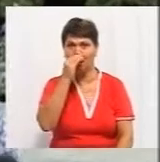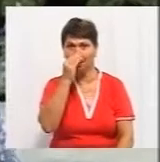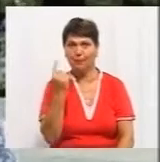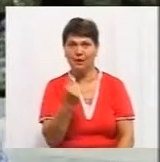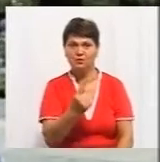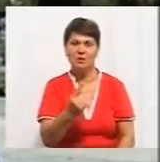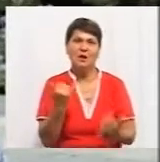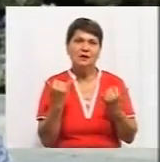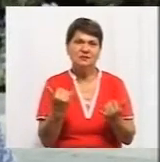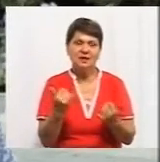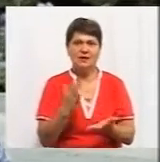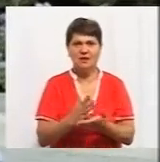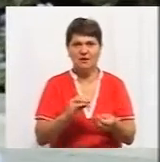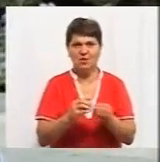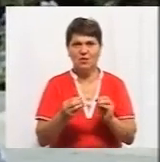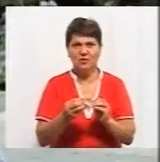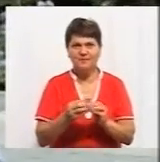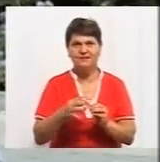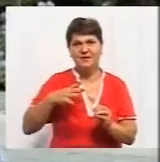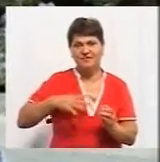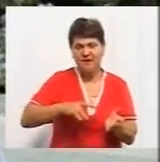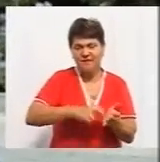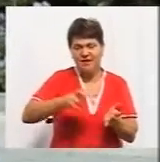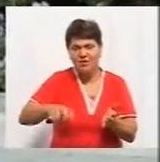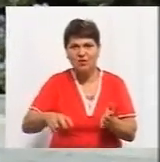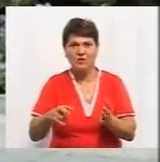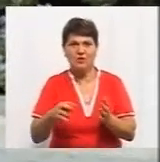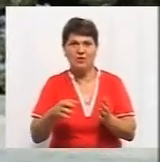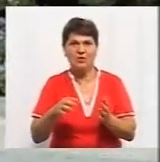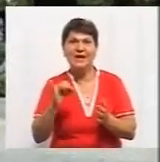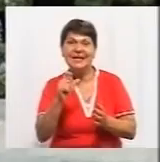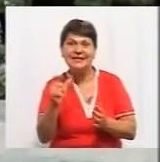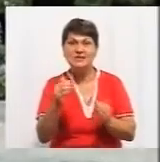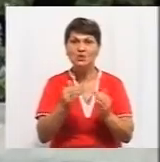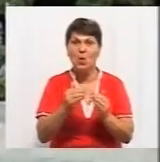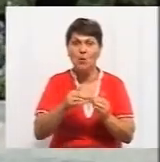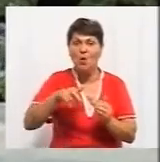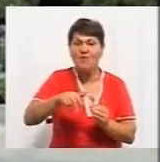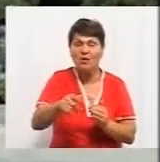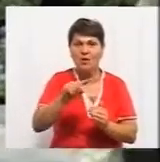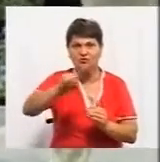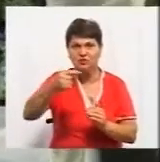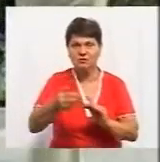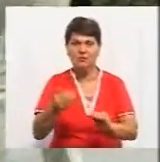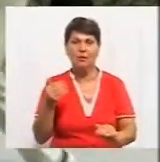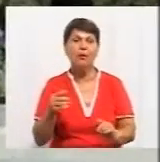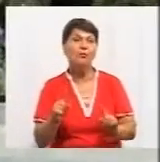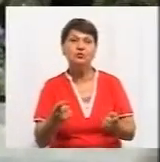Тому зараз це є трішки проблематично. Приходиться виходити додому десь, верніше, з дому на годину раніше. Чому